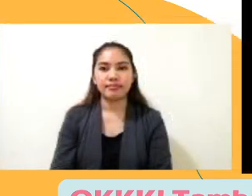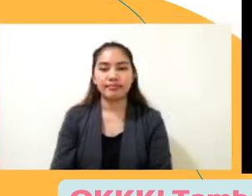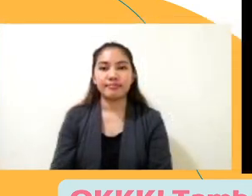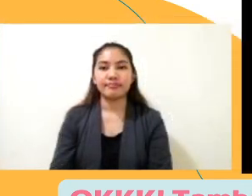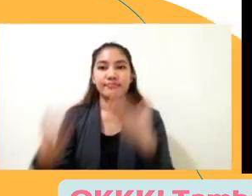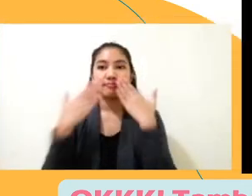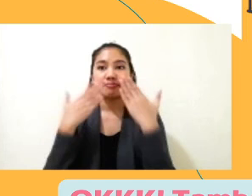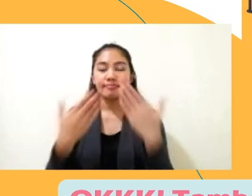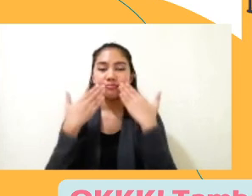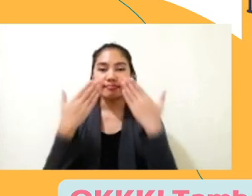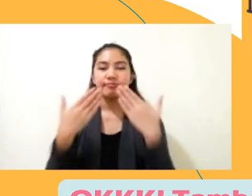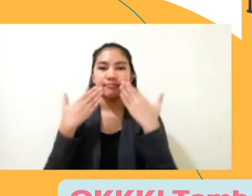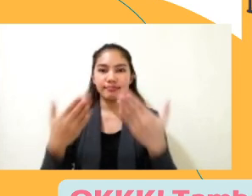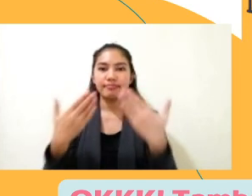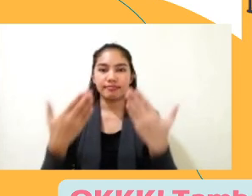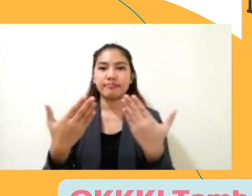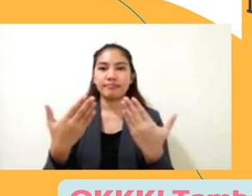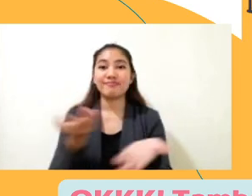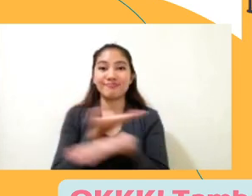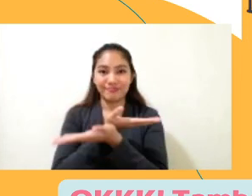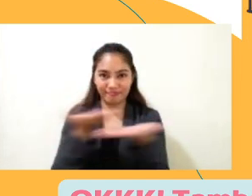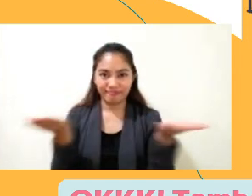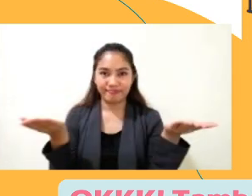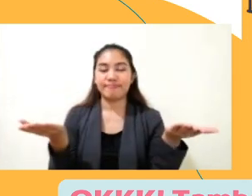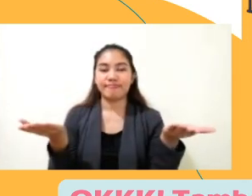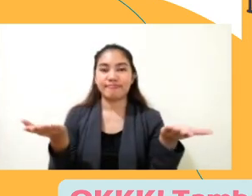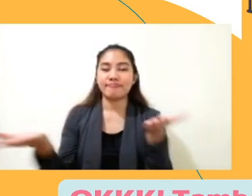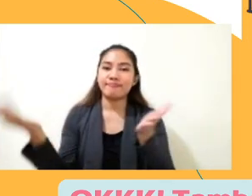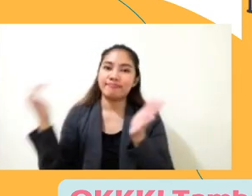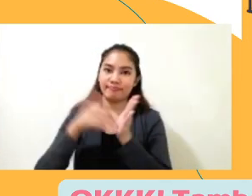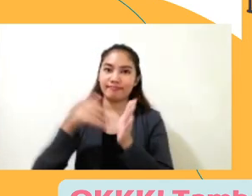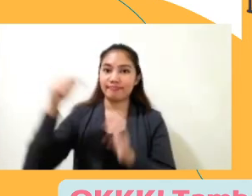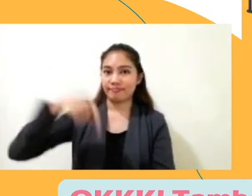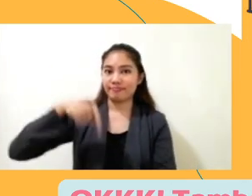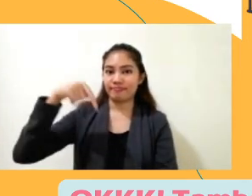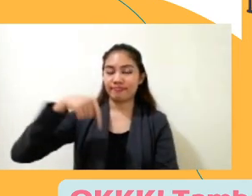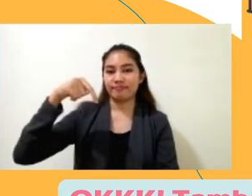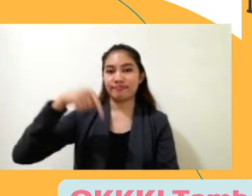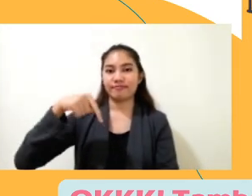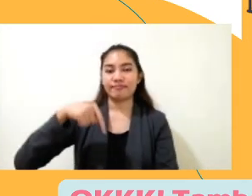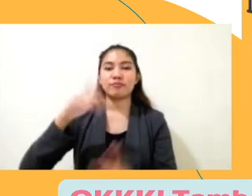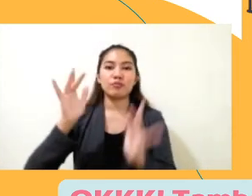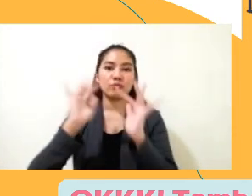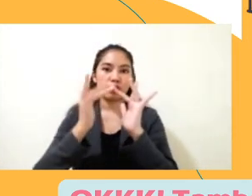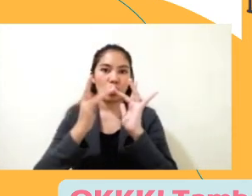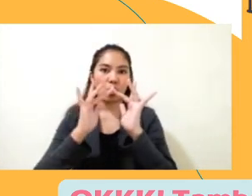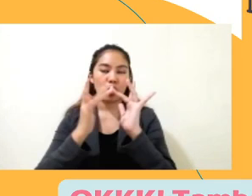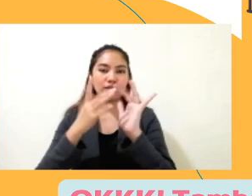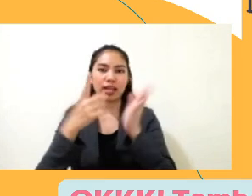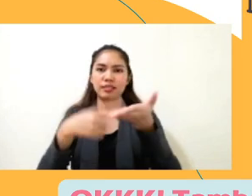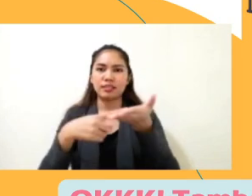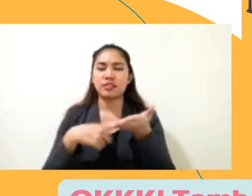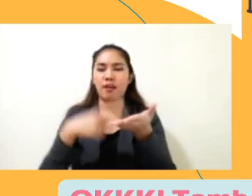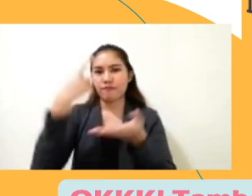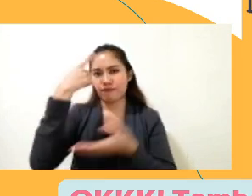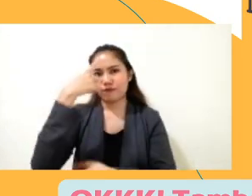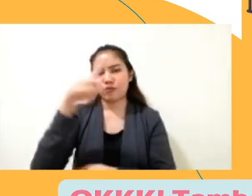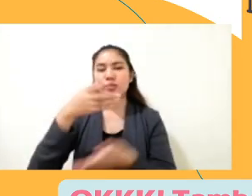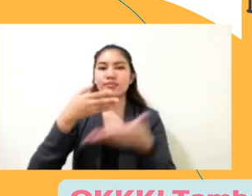Maraming salamat po sa ating lahat. Muli, ito po ang episode 8 ng ating online kausayan para sa karapatan ng kabataan